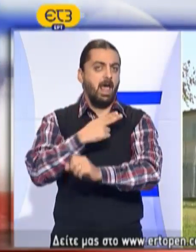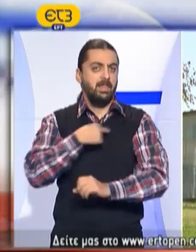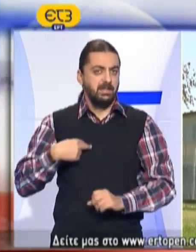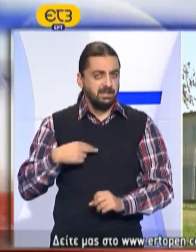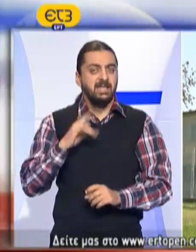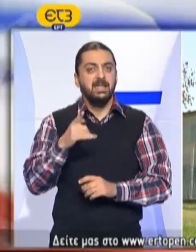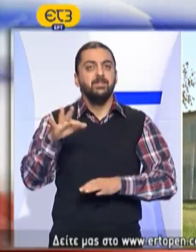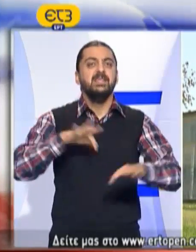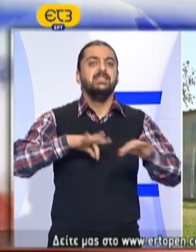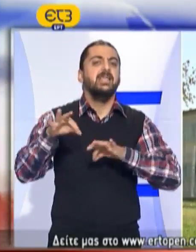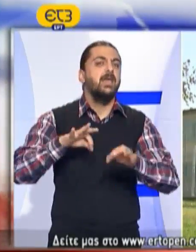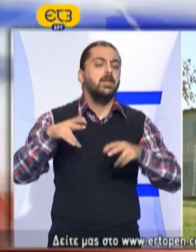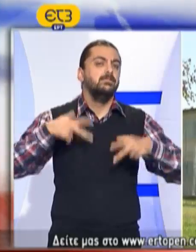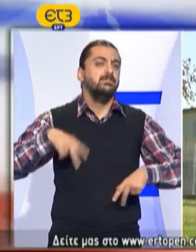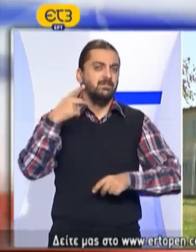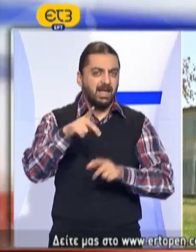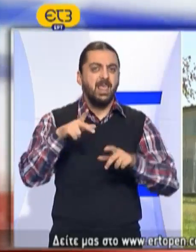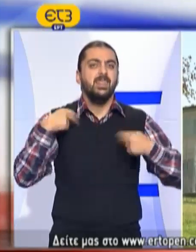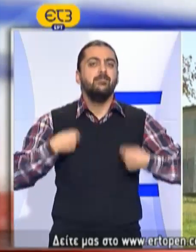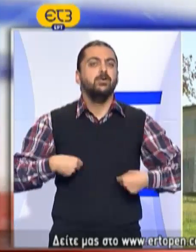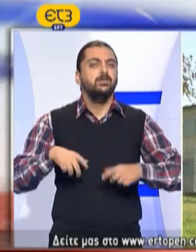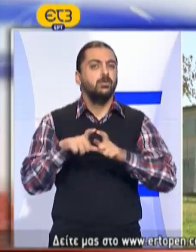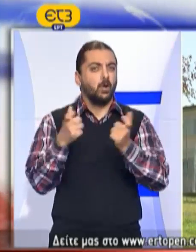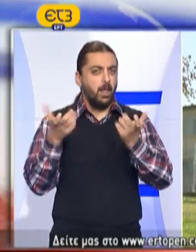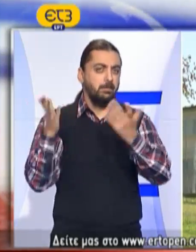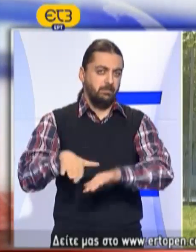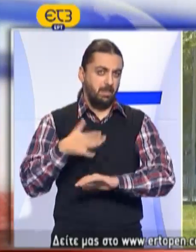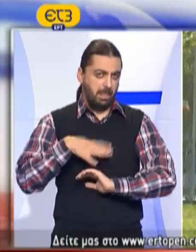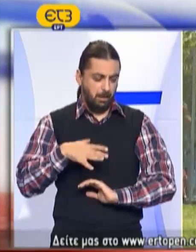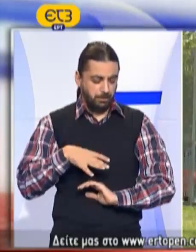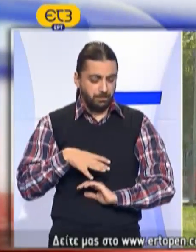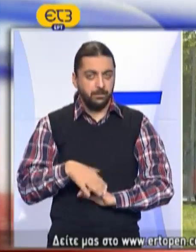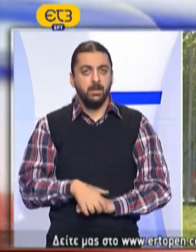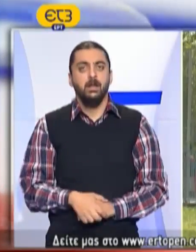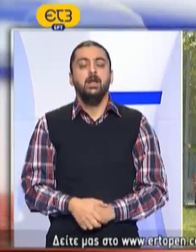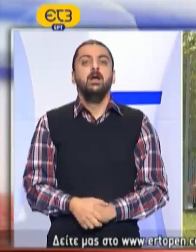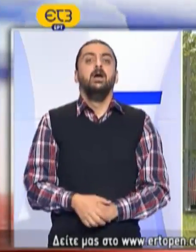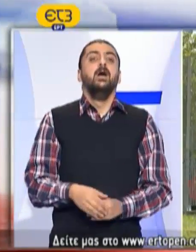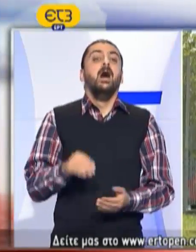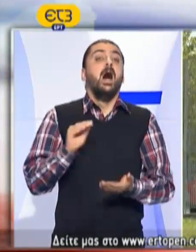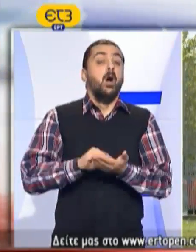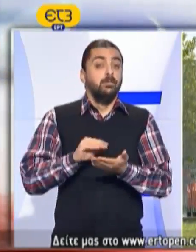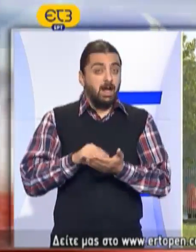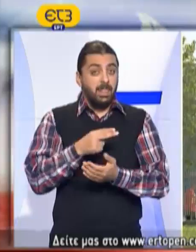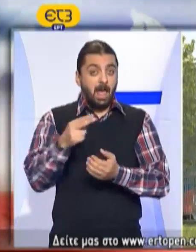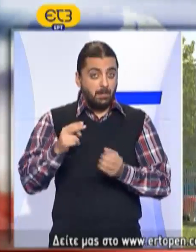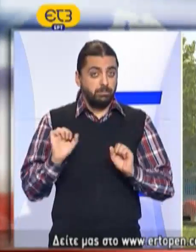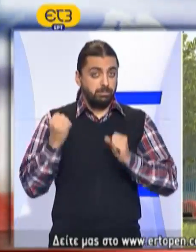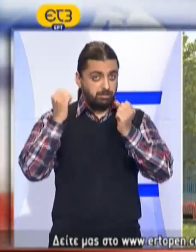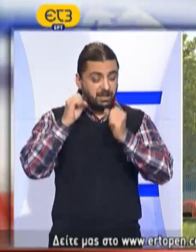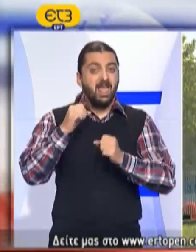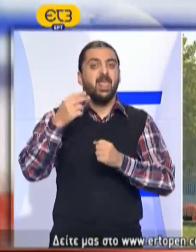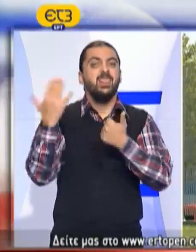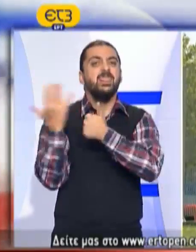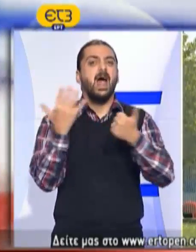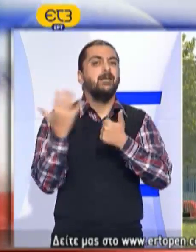και τα σχέδια της αποδόμησης του δημόσιου σχολείου. Να προσθέσουμε επίσης, στο πλαίσιο των κινητοποιήσεων, έξω από το Δημαρχείο